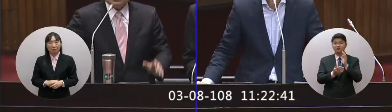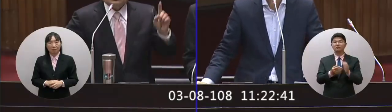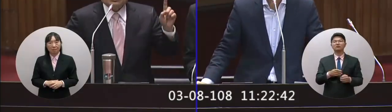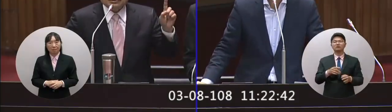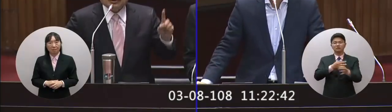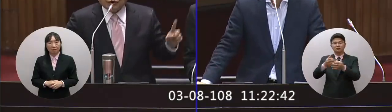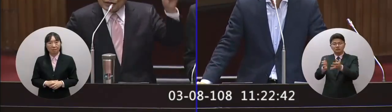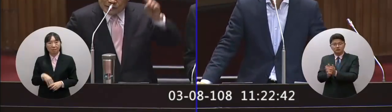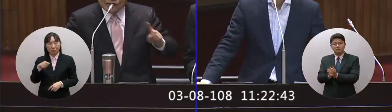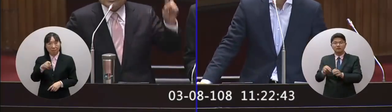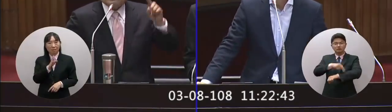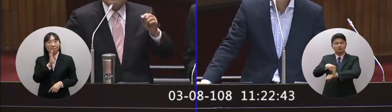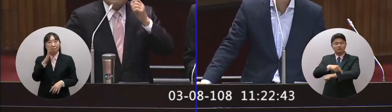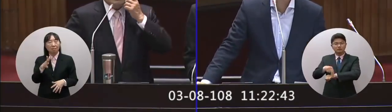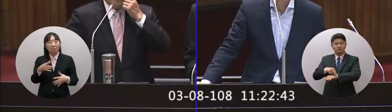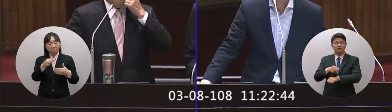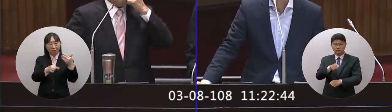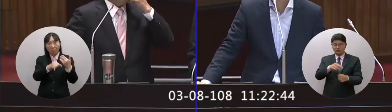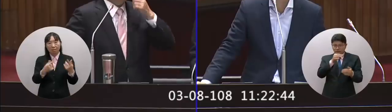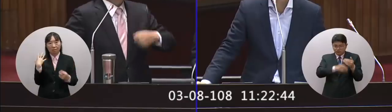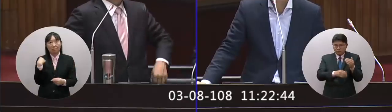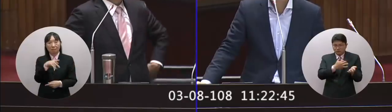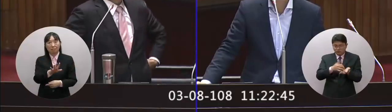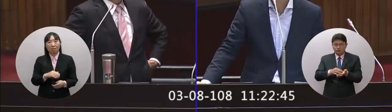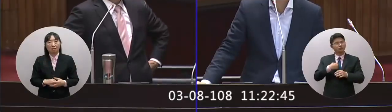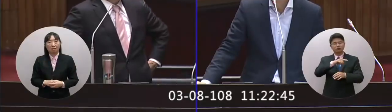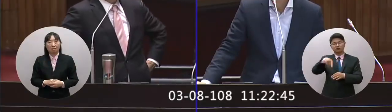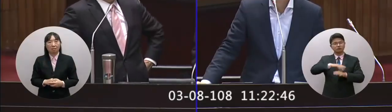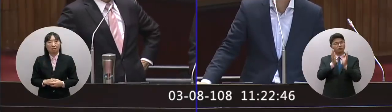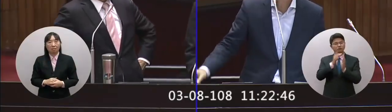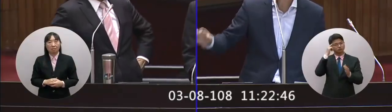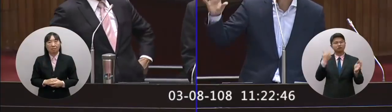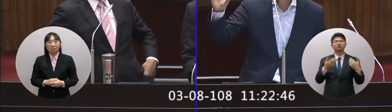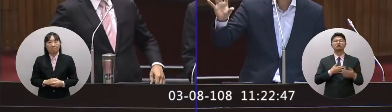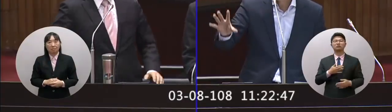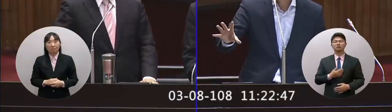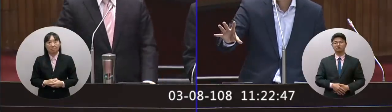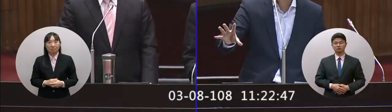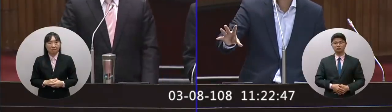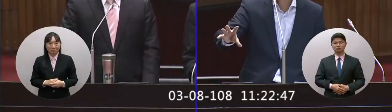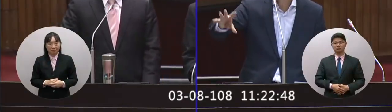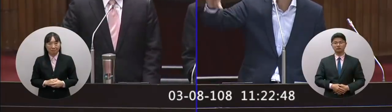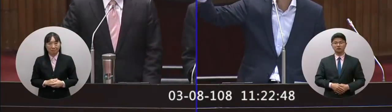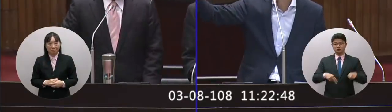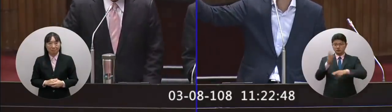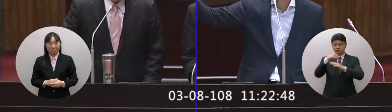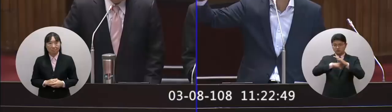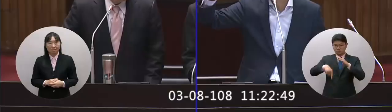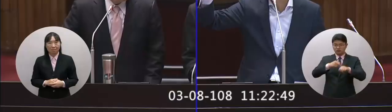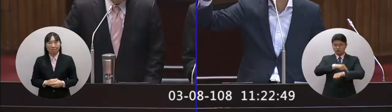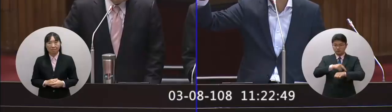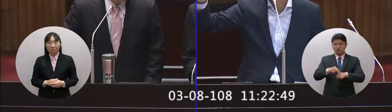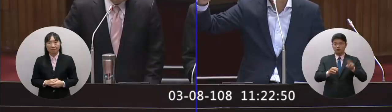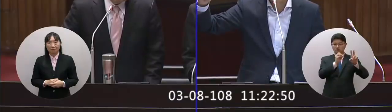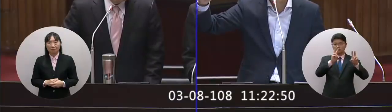进一步规划， 这是有一个机制， 这有机制公式运算，这大家很清楚。所以照行政院规划，2025